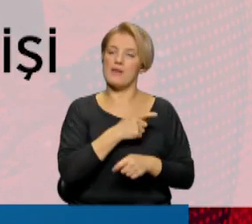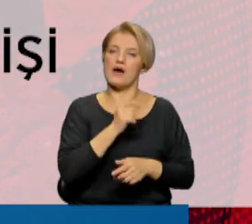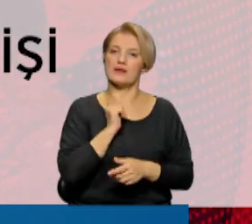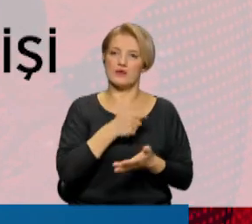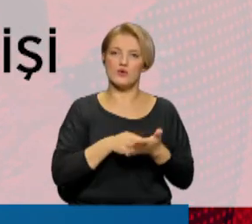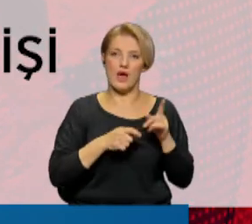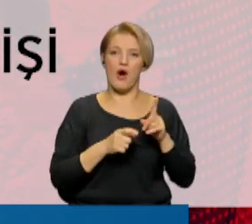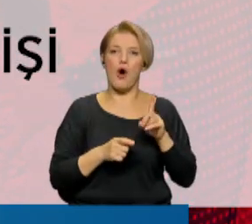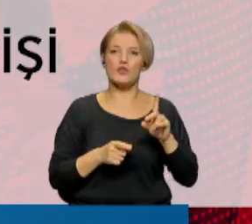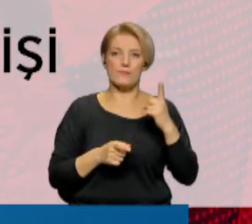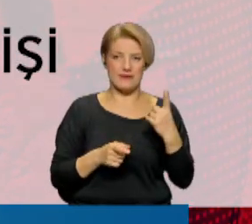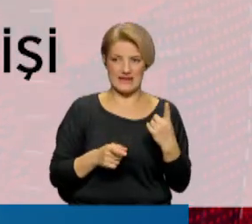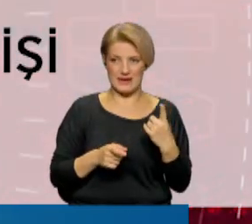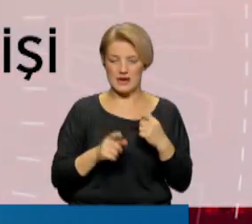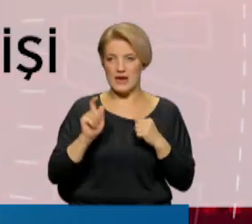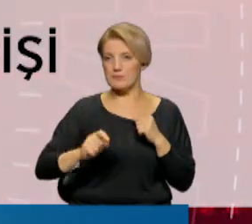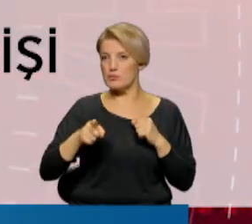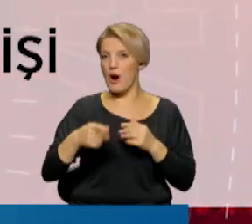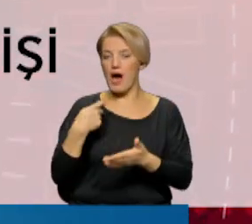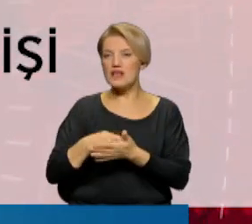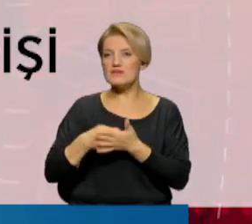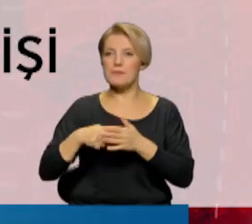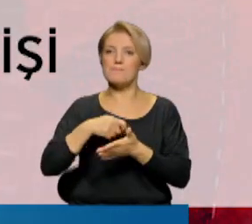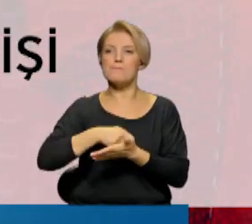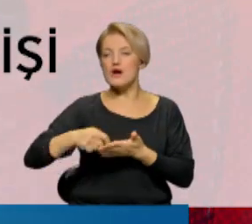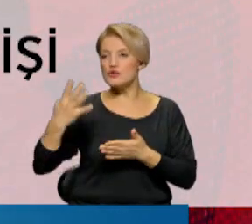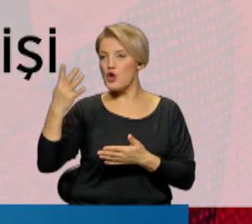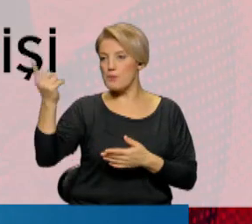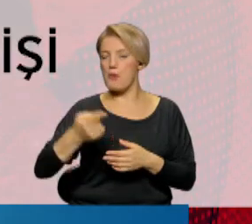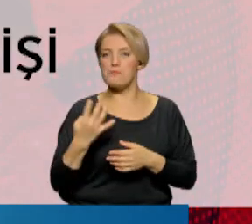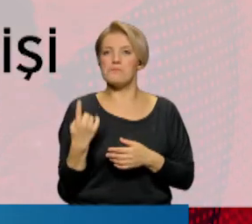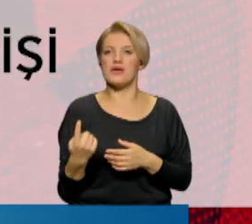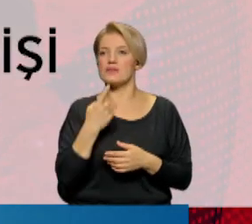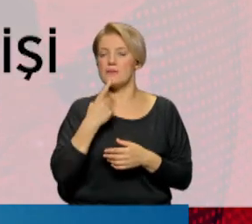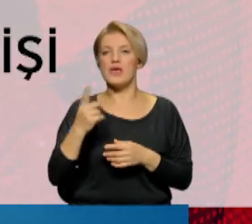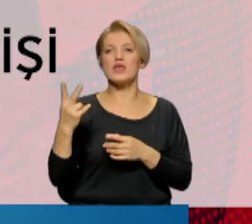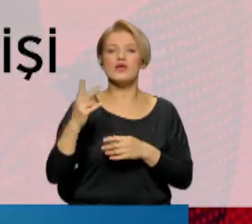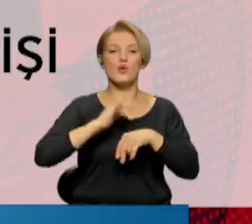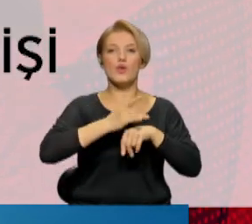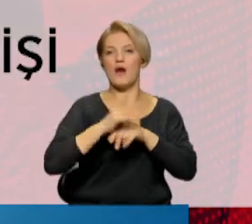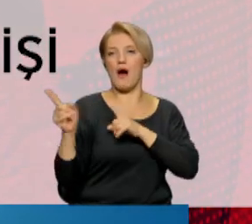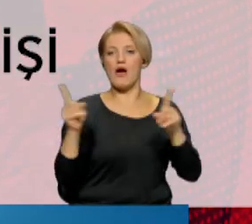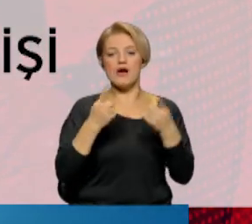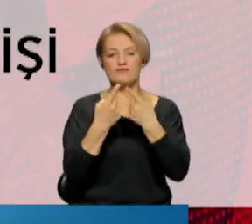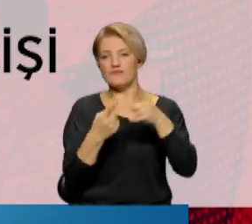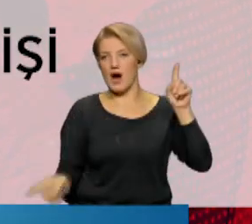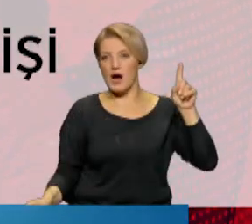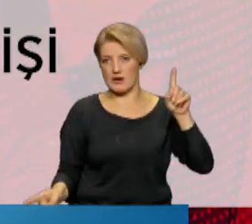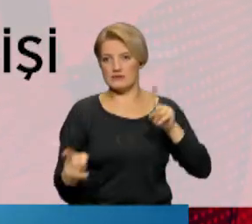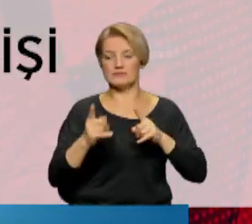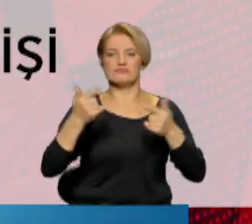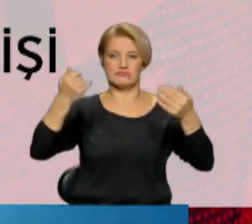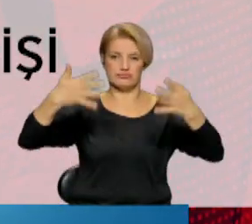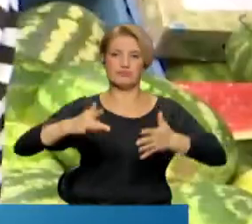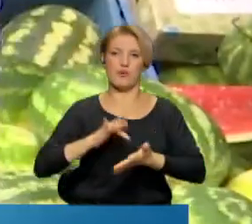ücretlinin maaşının 14'te 1'iyle yaptığı bu alışveriş maaşının 4'te 1'ine denk geliyor. İki ülkede alım gücü arasındaki uçurumun derinliğini